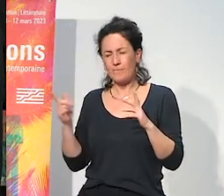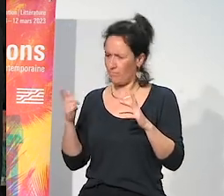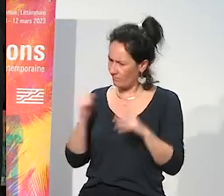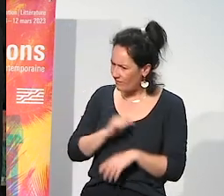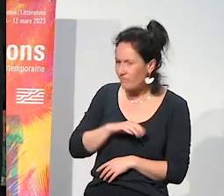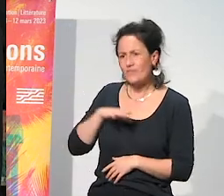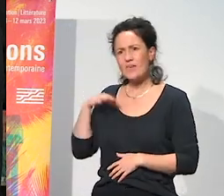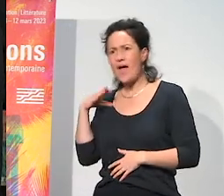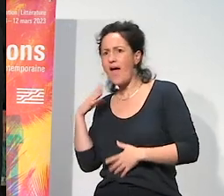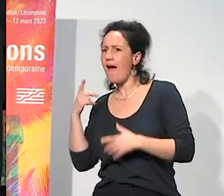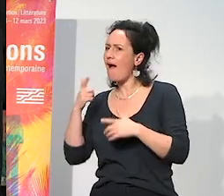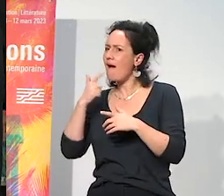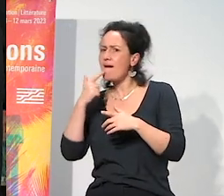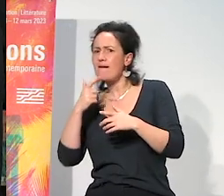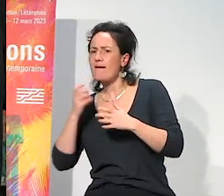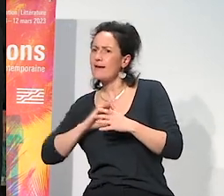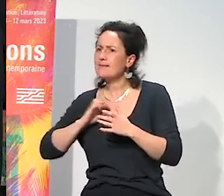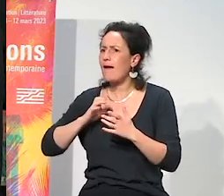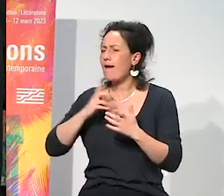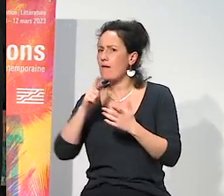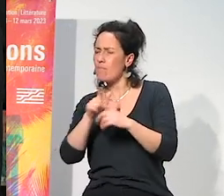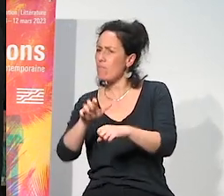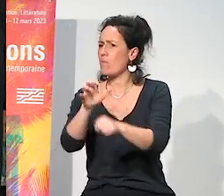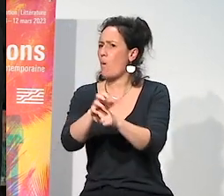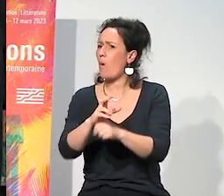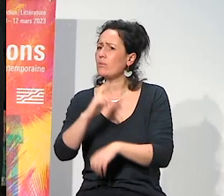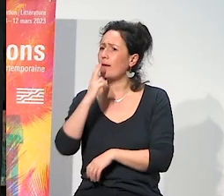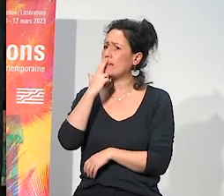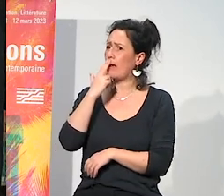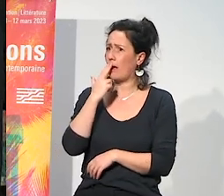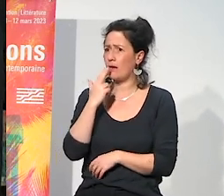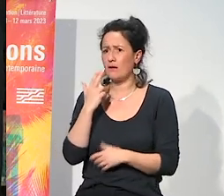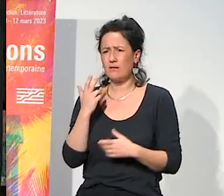veux dire, c'est pas que l'amourette et la maman et tout ça.